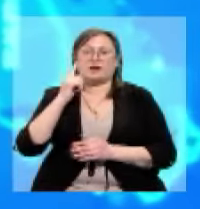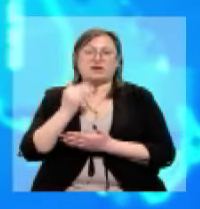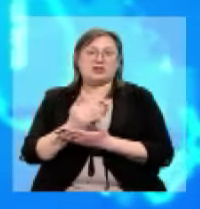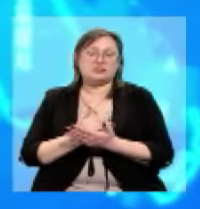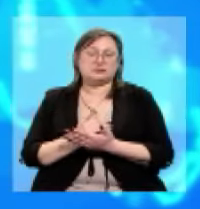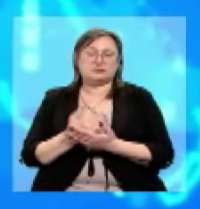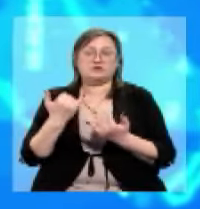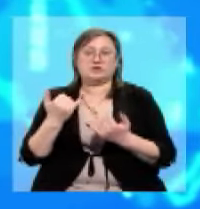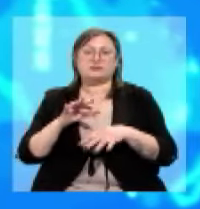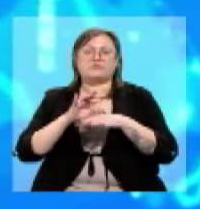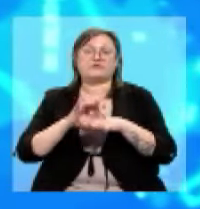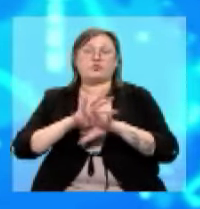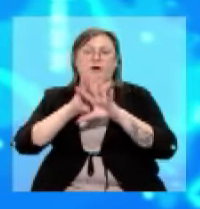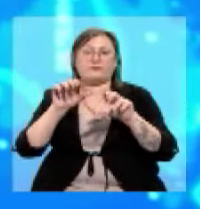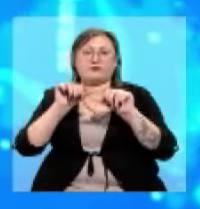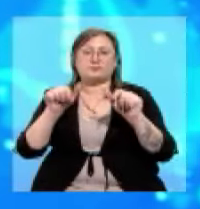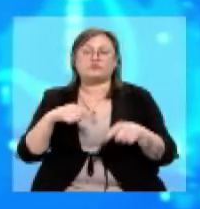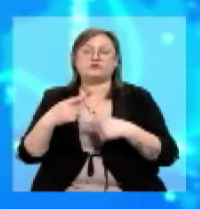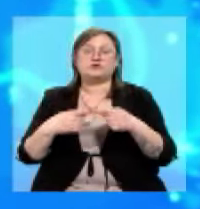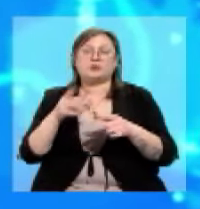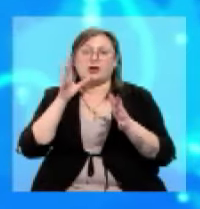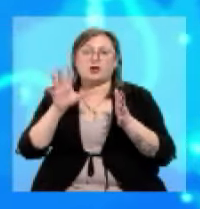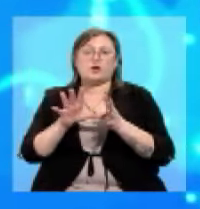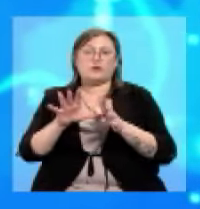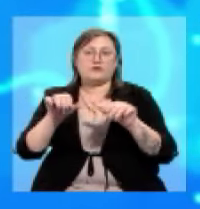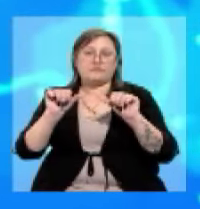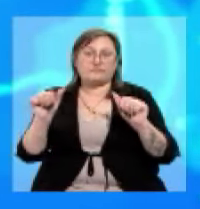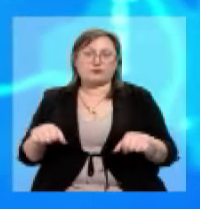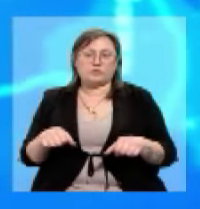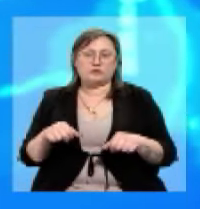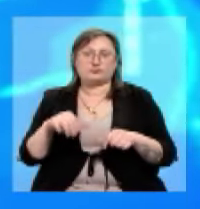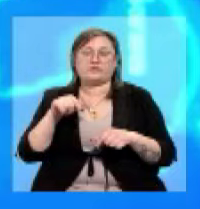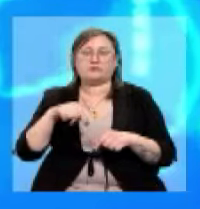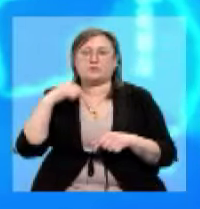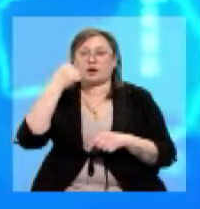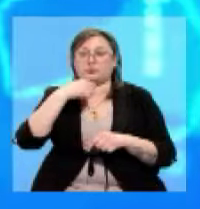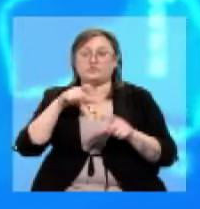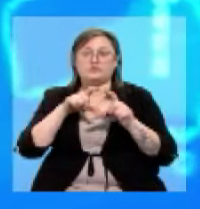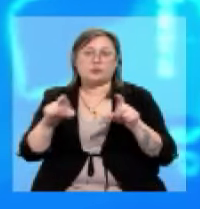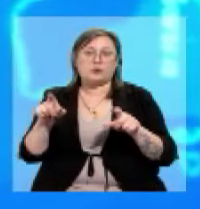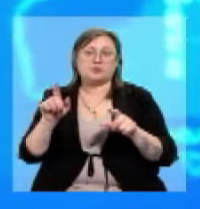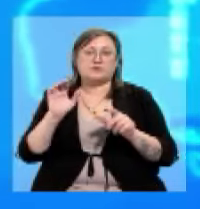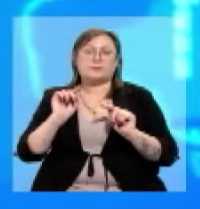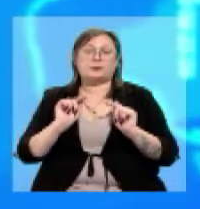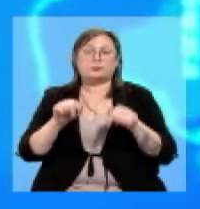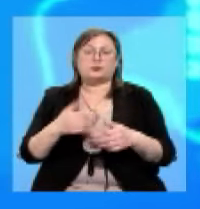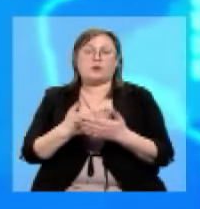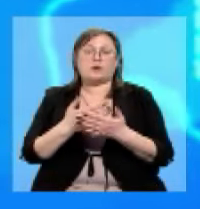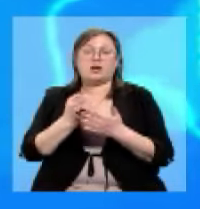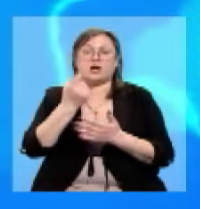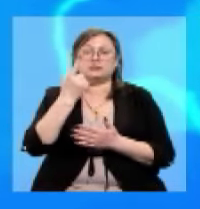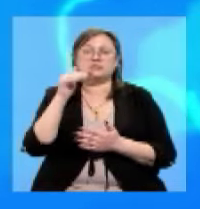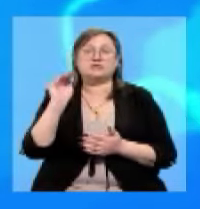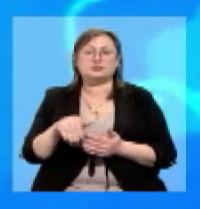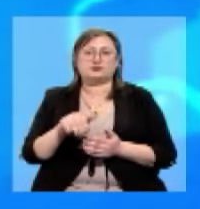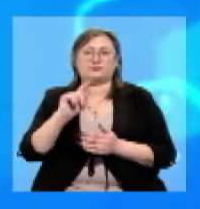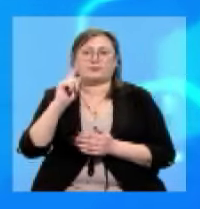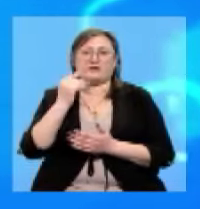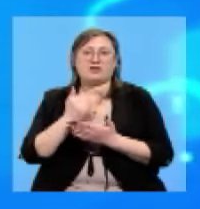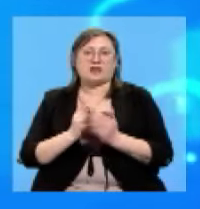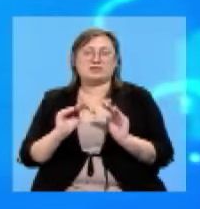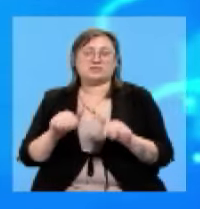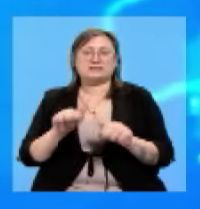ол қазір электронды форматта жүргізіледі. Биыл облыс мектептеріне 11 мыңға жуық 1 сынып оқушылары келеді деп күтілуде. Естеріңізге